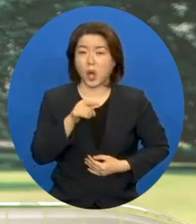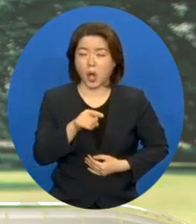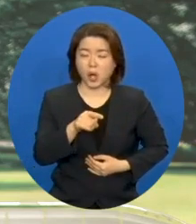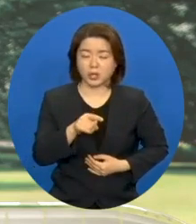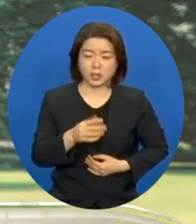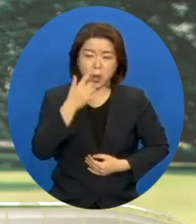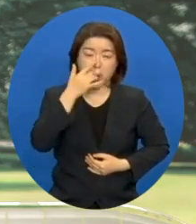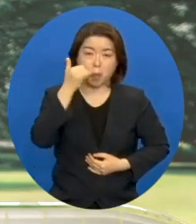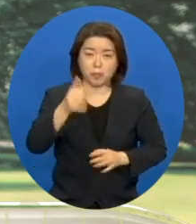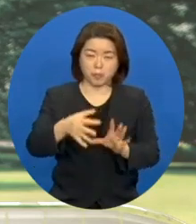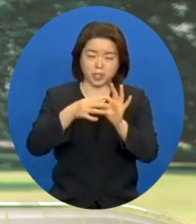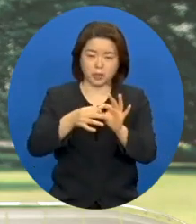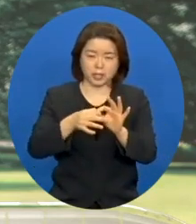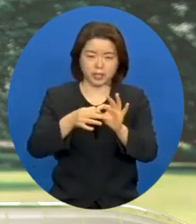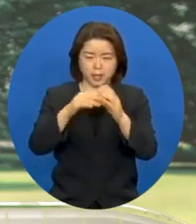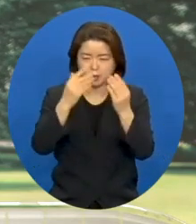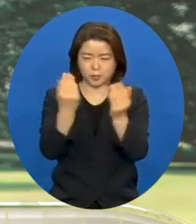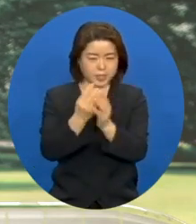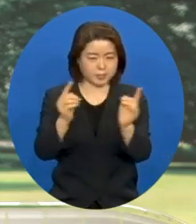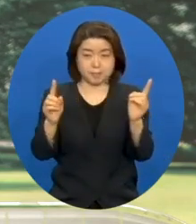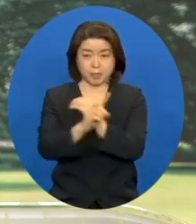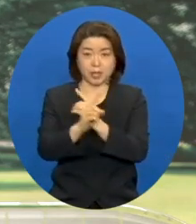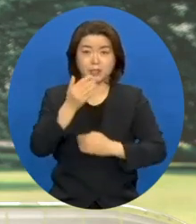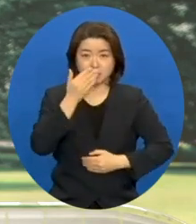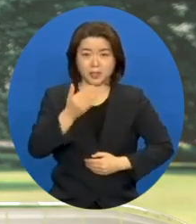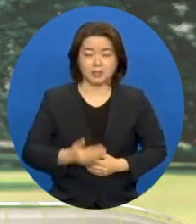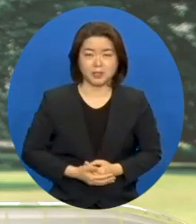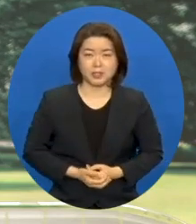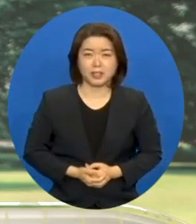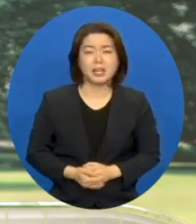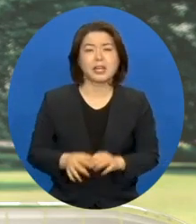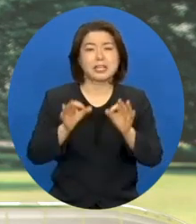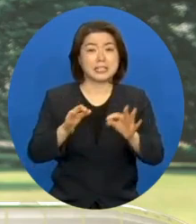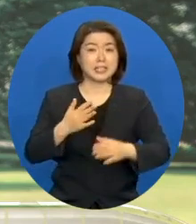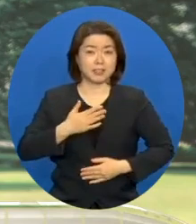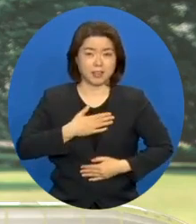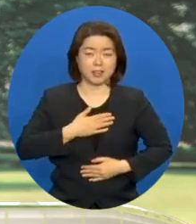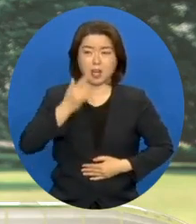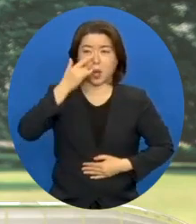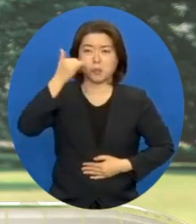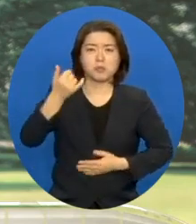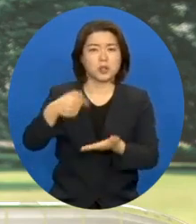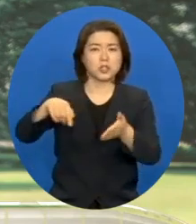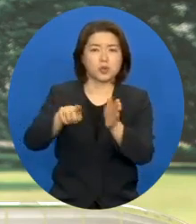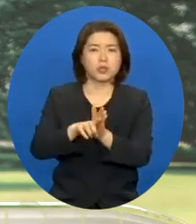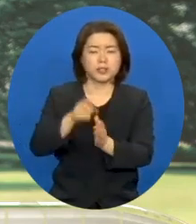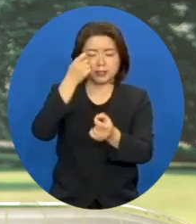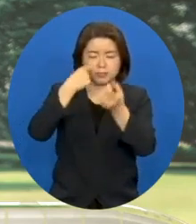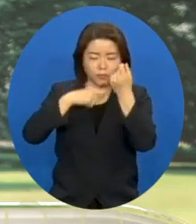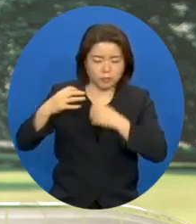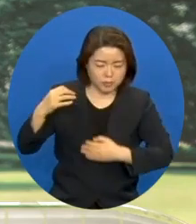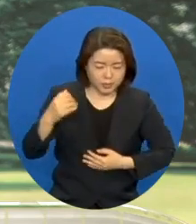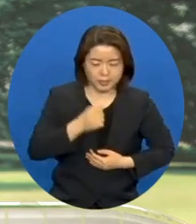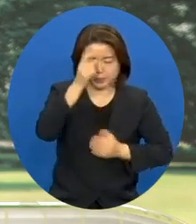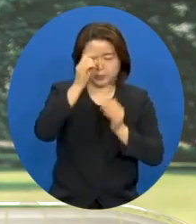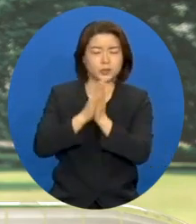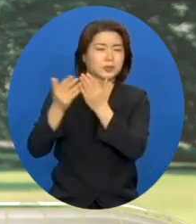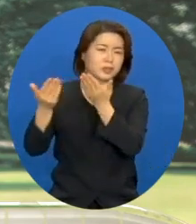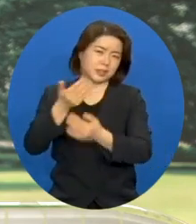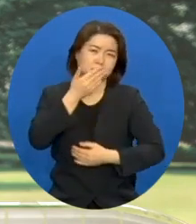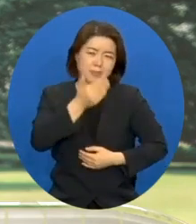부모님과의 관계가 확 달라지게 되는 거예요. 이제는 내가 부모님을 위해서 눈물로 기도할 수 있게 되는